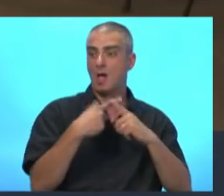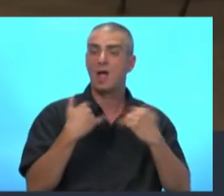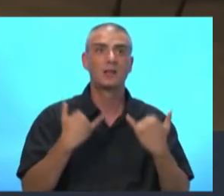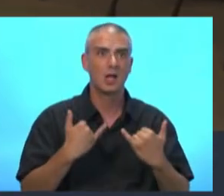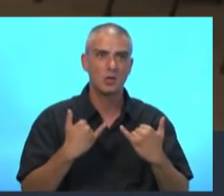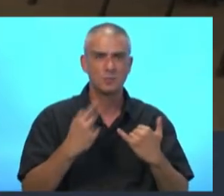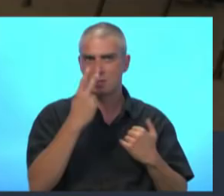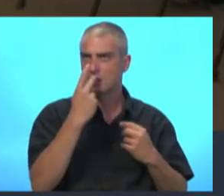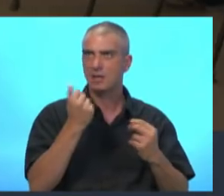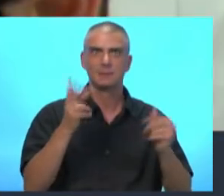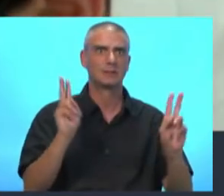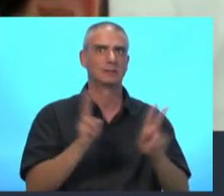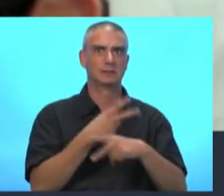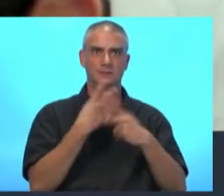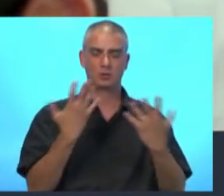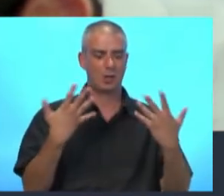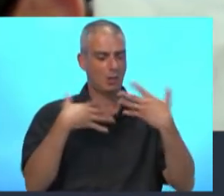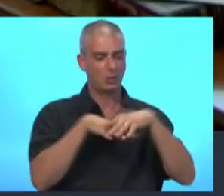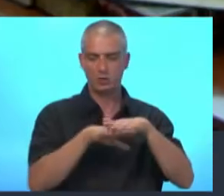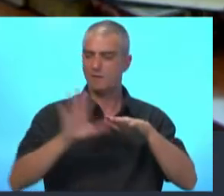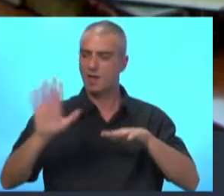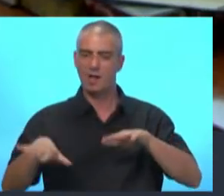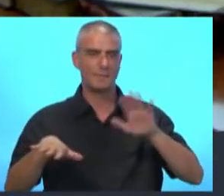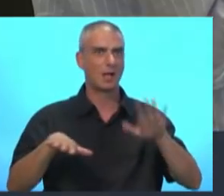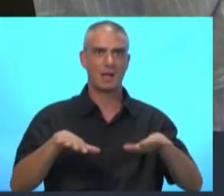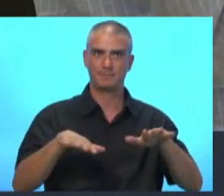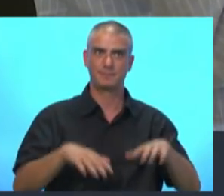היה נראה בלתי אפשרי לשלב גם וגם.